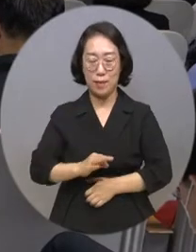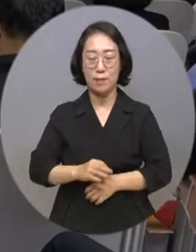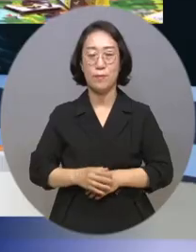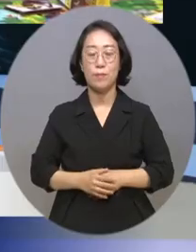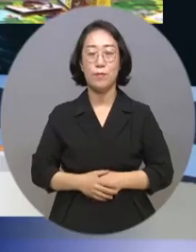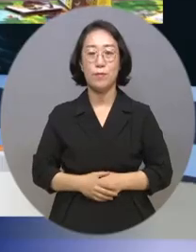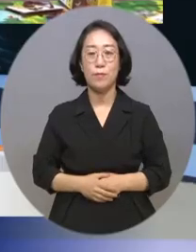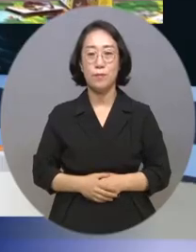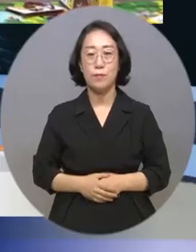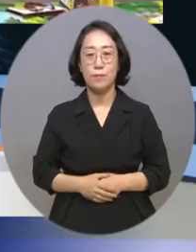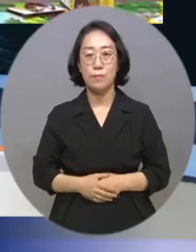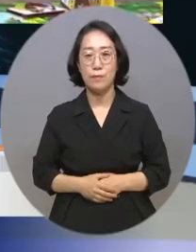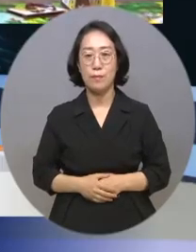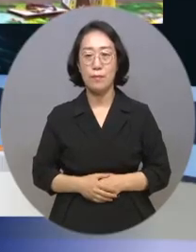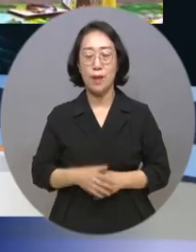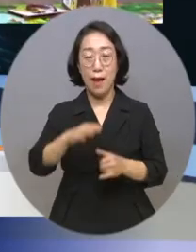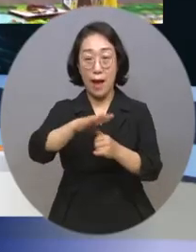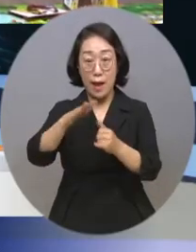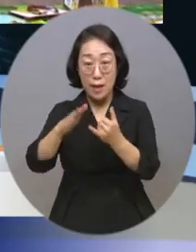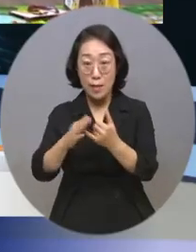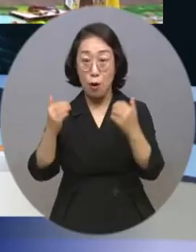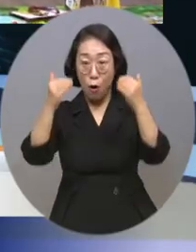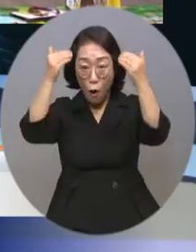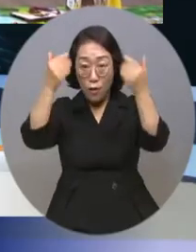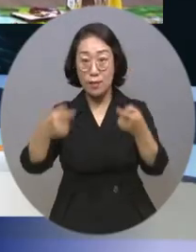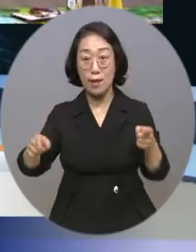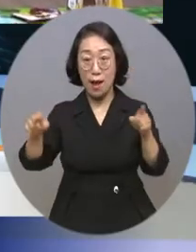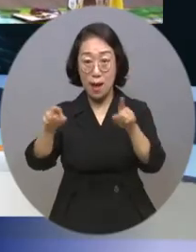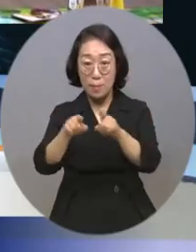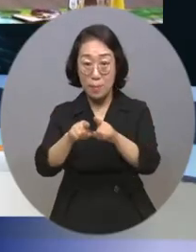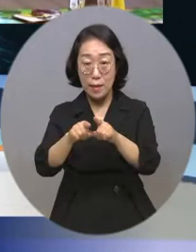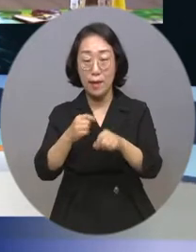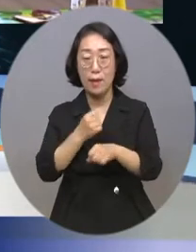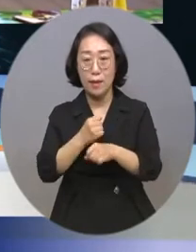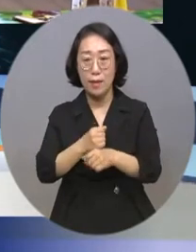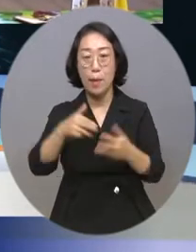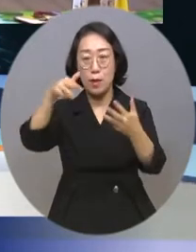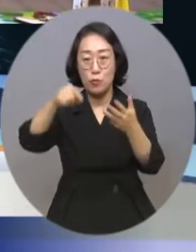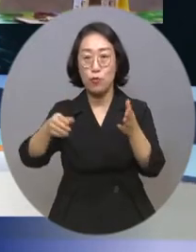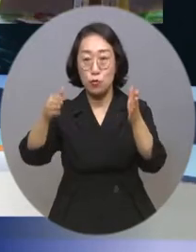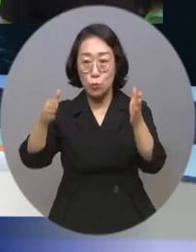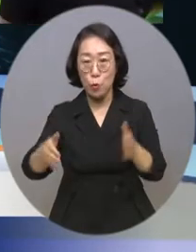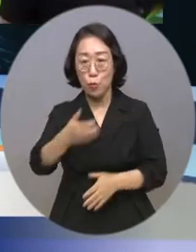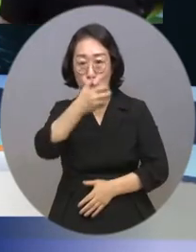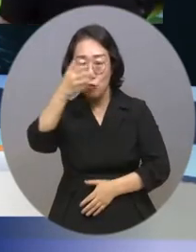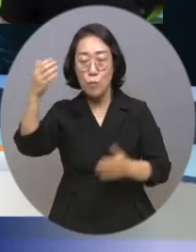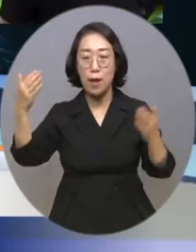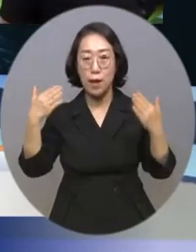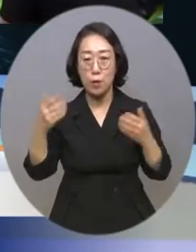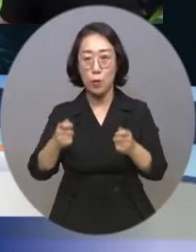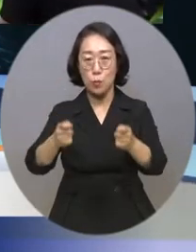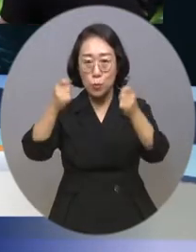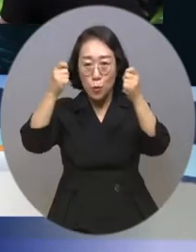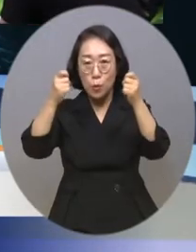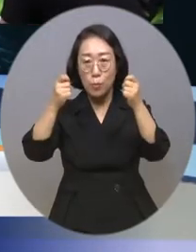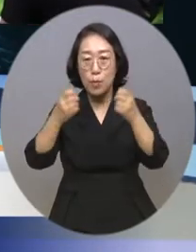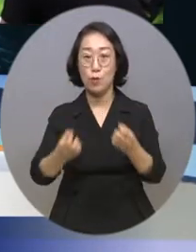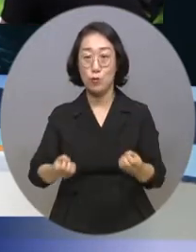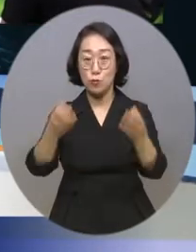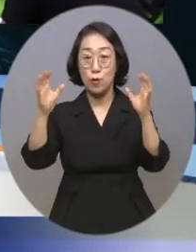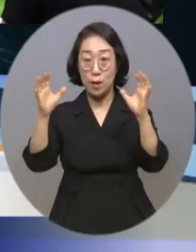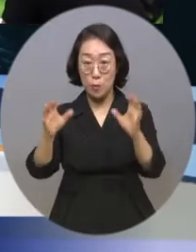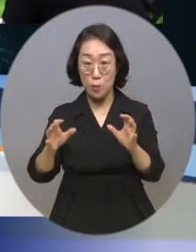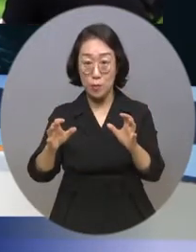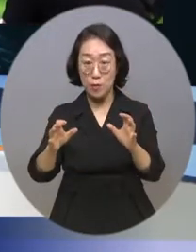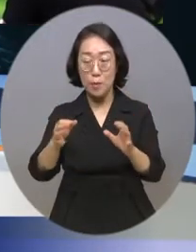정우선입니다. 아이들과 어른들이 8주간 함께했던 의정부 녹양동 꿈의 학교 수료식 현장에 정우선